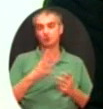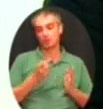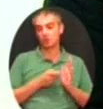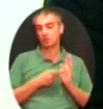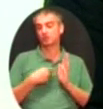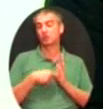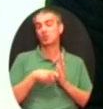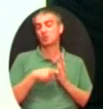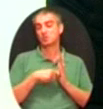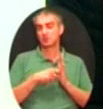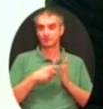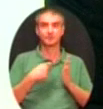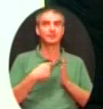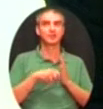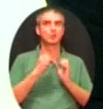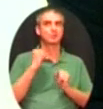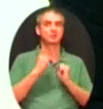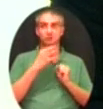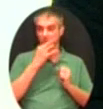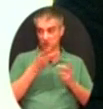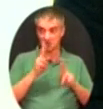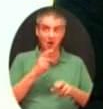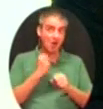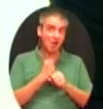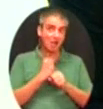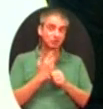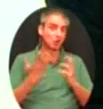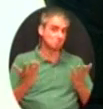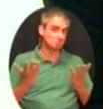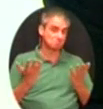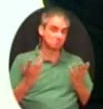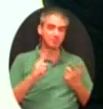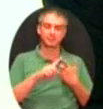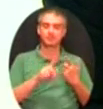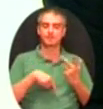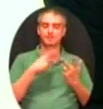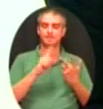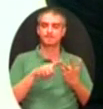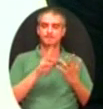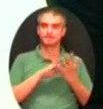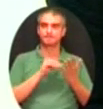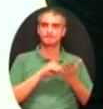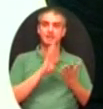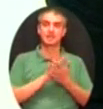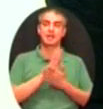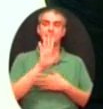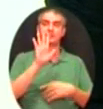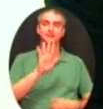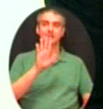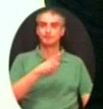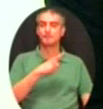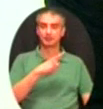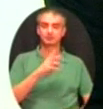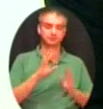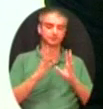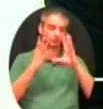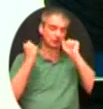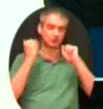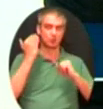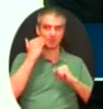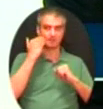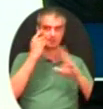אולי, תיקונים. דורש תיקונים ותיקונים קשים, השאלה אם הוא יכול גם לעשות את העניין הזה. לאחר מכן, 14 במאי, פתיחת